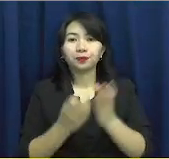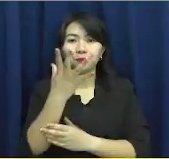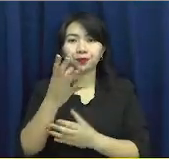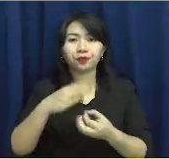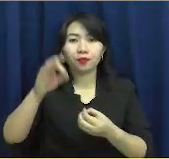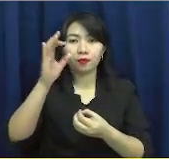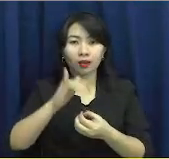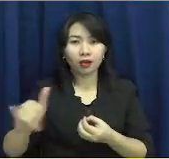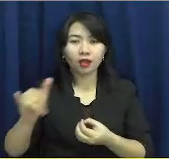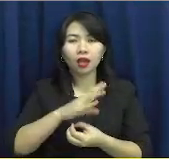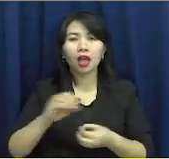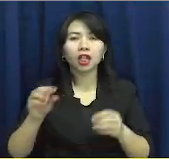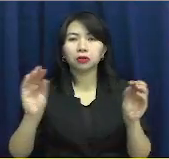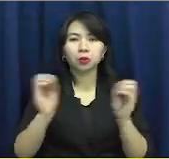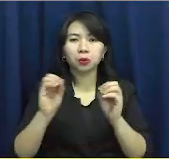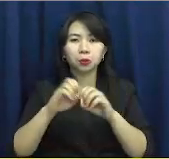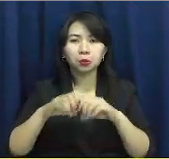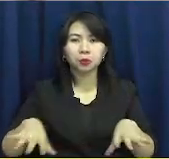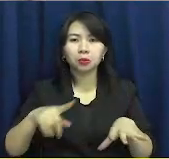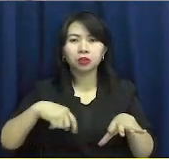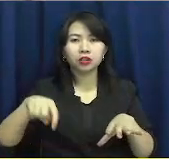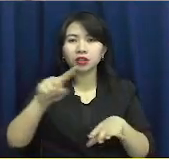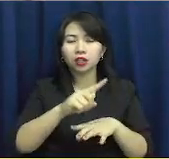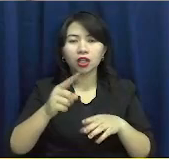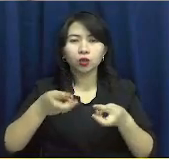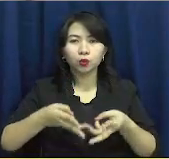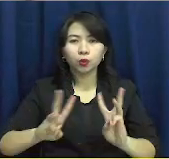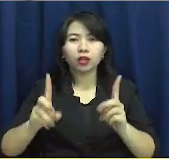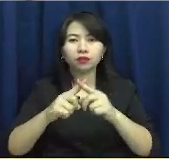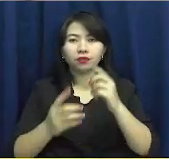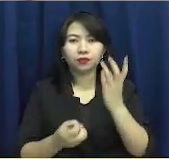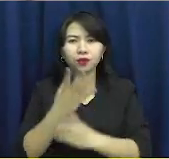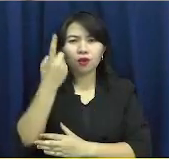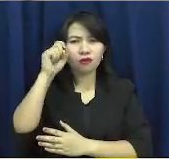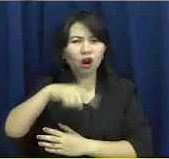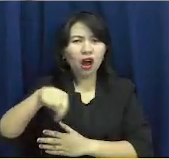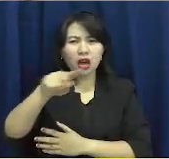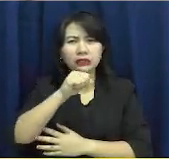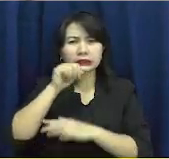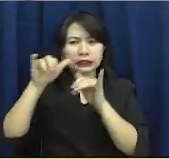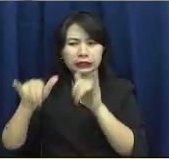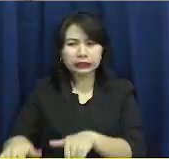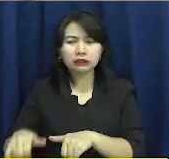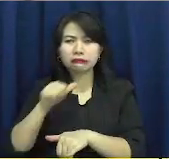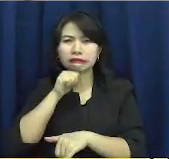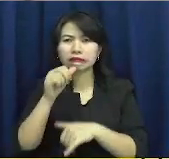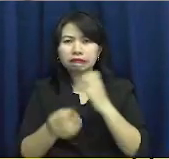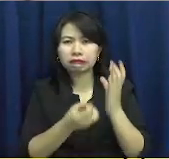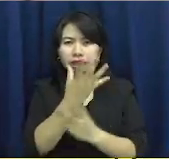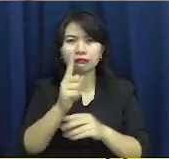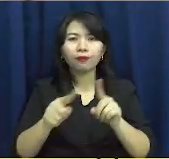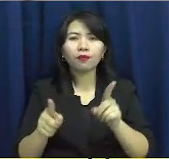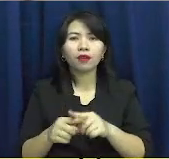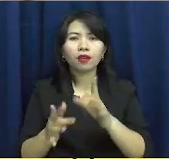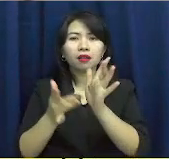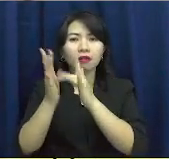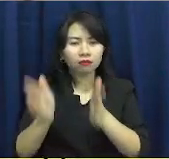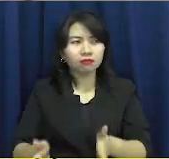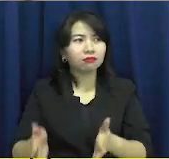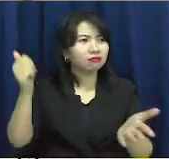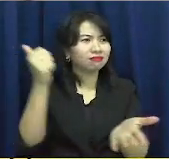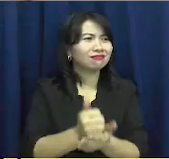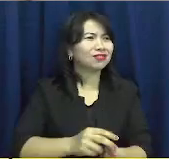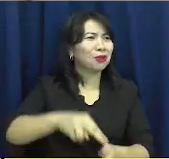kasangkapang espiritual para hindi tayo manatiling stagnant sa ating buhay bilang isang Kristiyano. Muli, ngayon pong tanghali ito, North, South, East, West